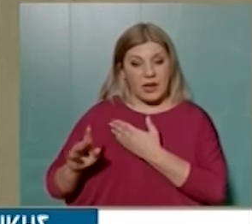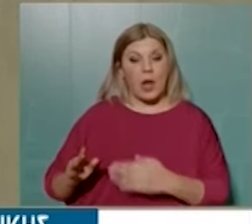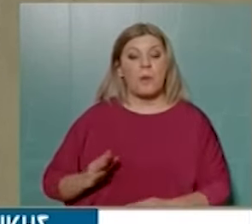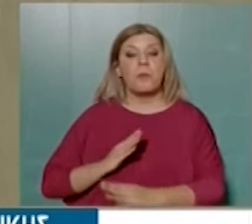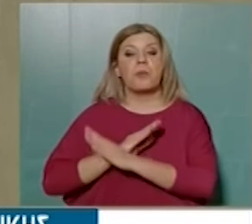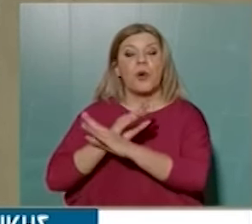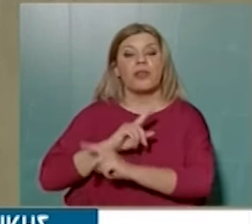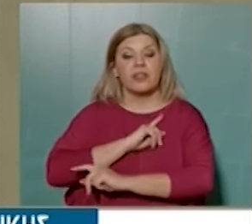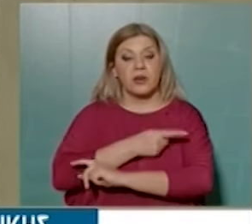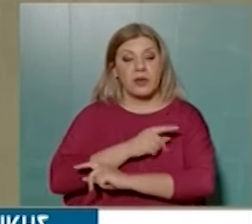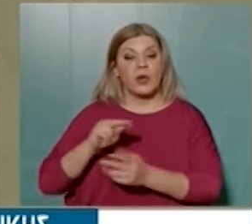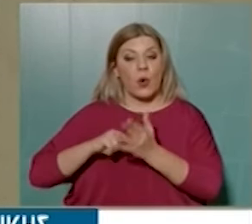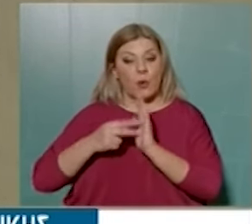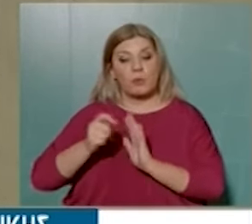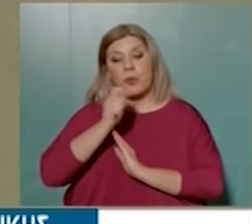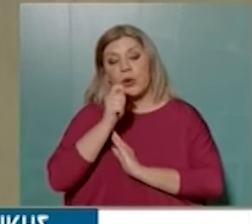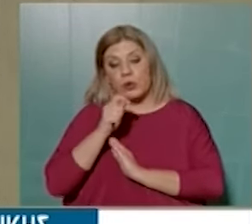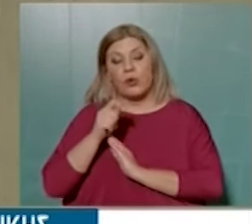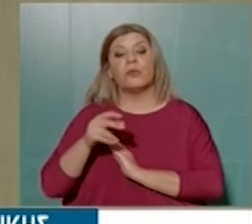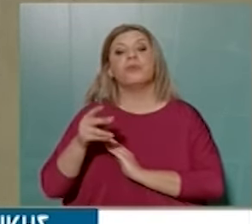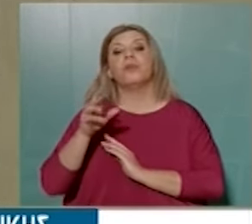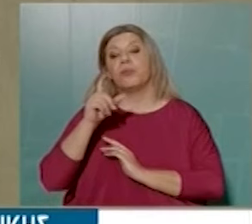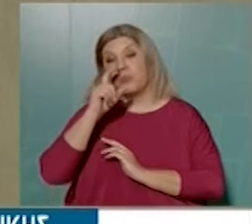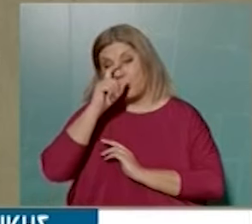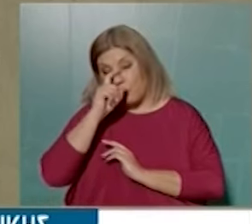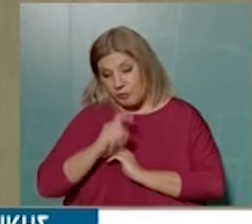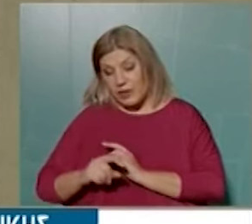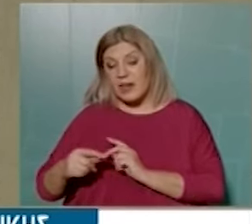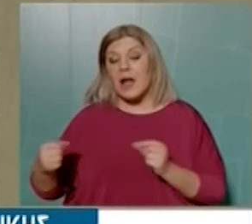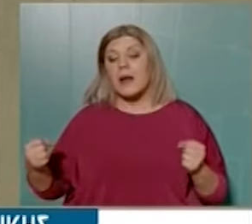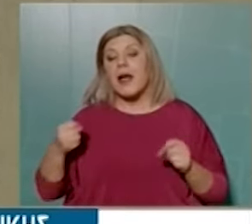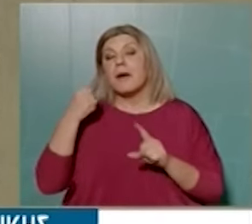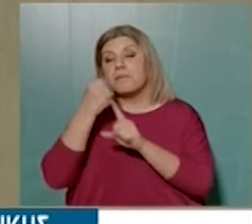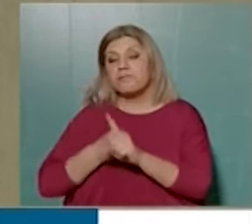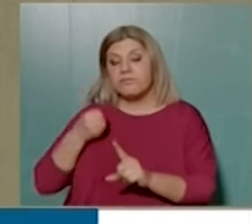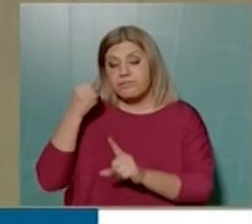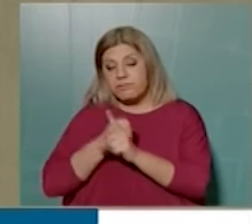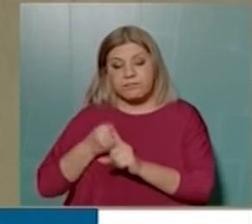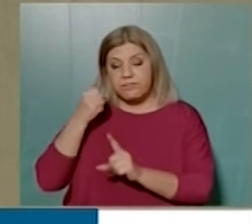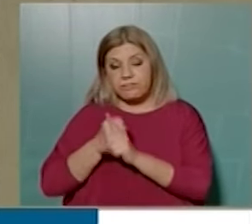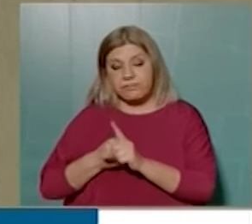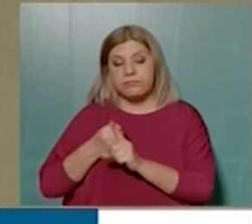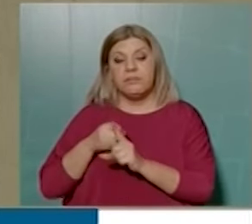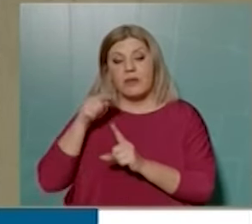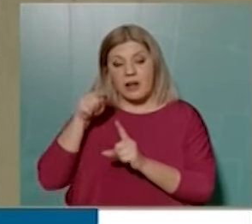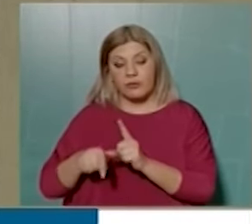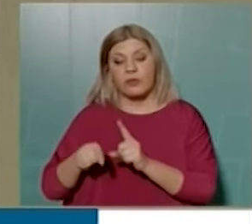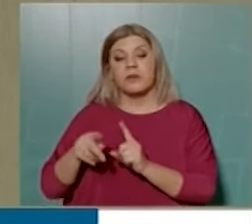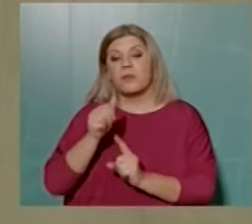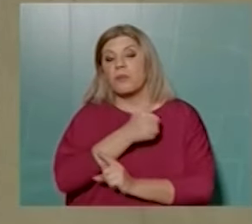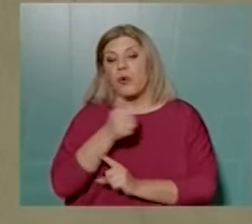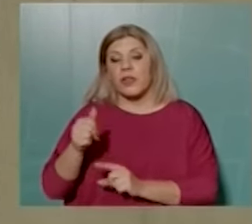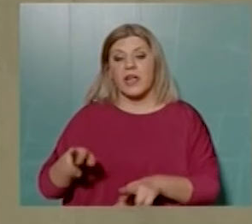δυνάμεων οικονομικών και πολιτικών που οφείλει να αντιπαλέψει με τον αγώνα του και με την πάλη του και αυτό αποτελεί τη